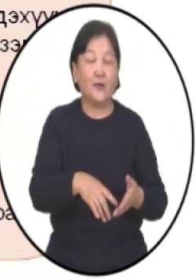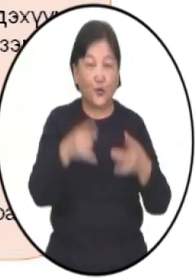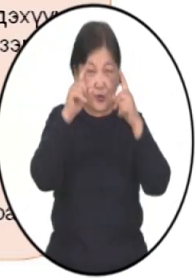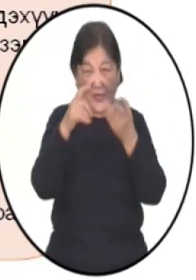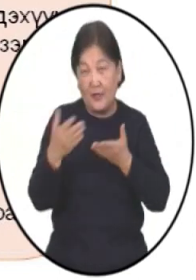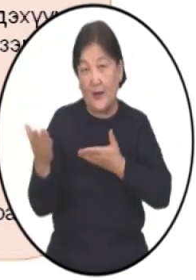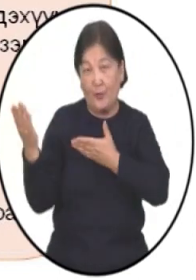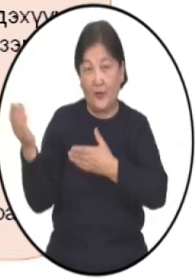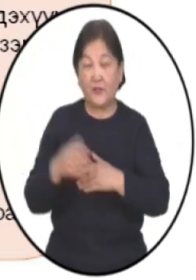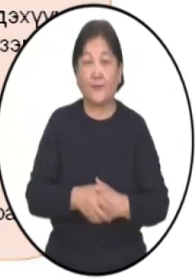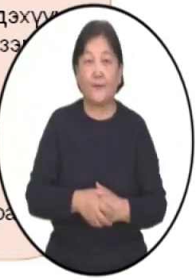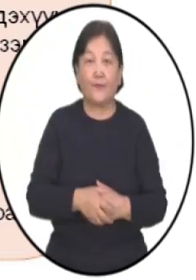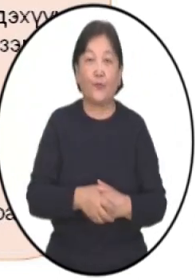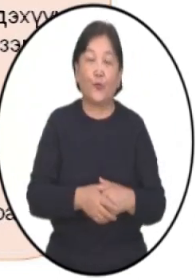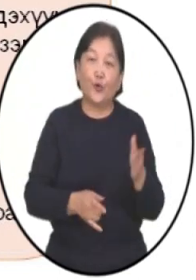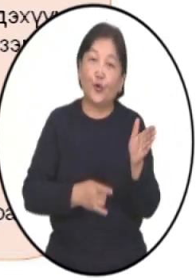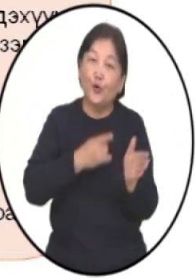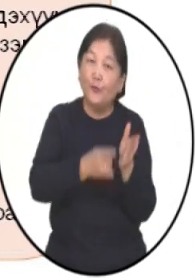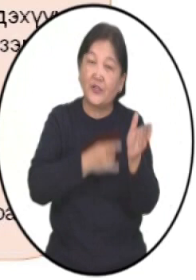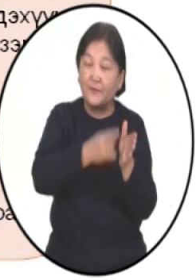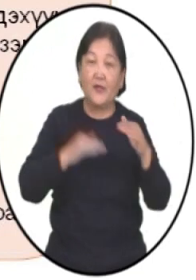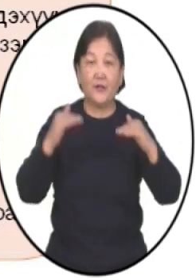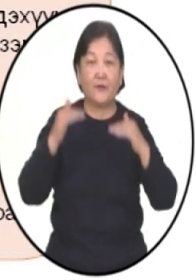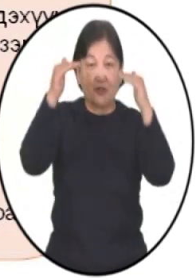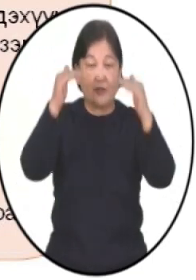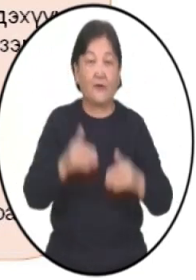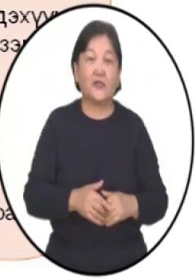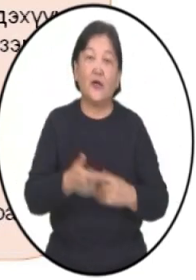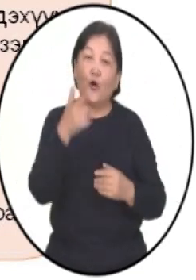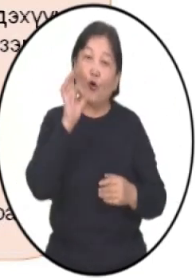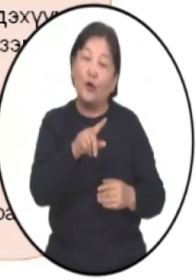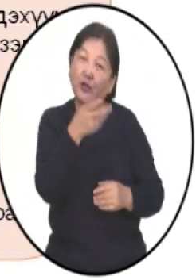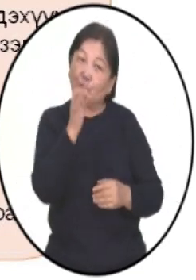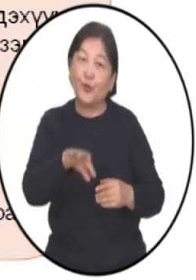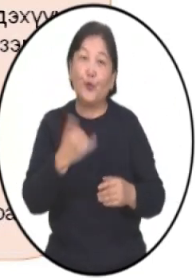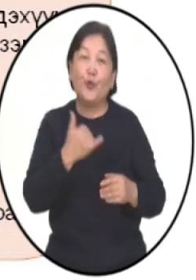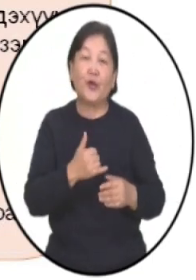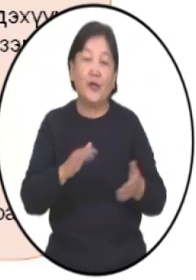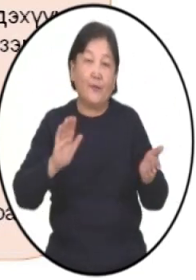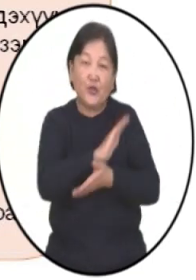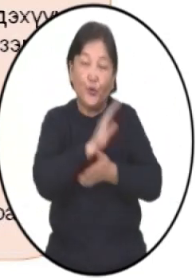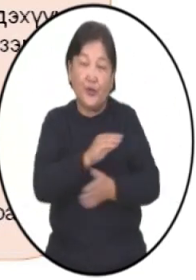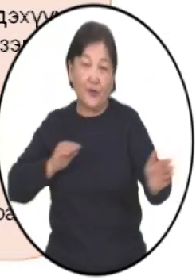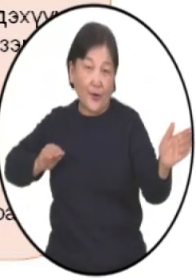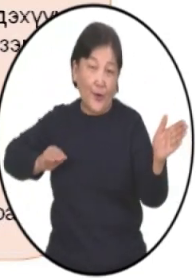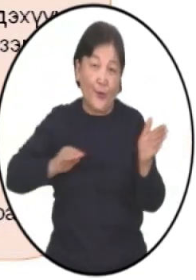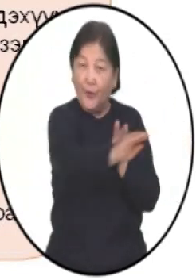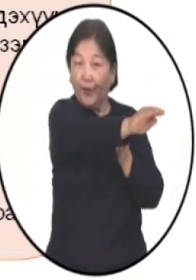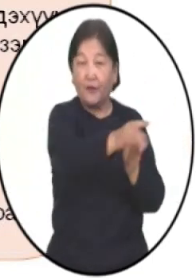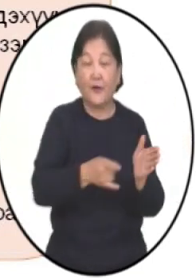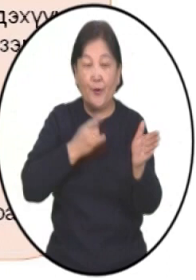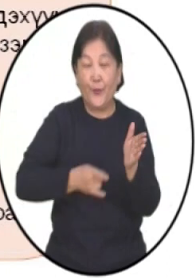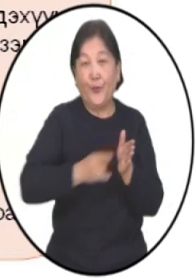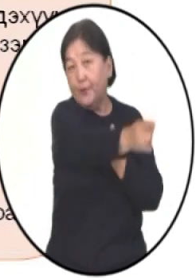байгаа. За тэгвэл төмөр завын дэвшил гарч байгаа нэг дэвшил нь өндөр хурдны галт хэрэг. Бөгөөд Япон улсад хот